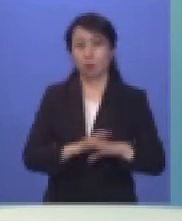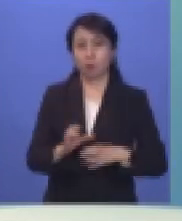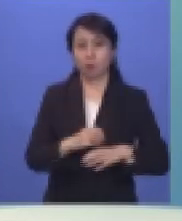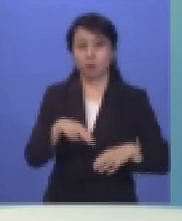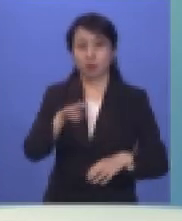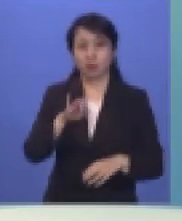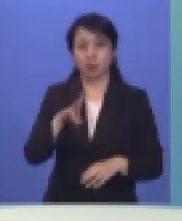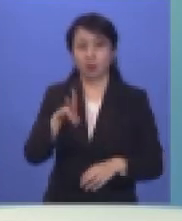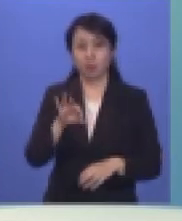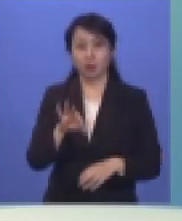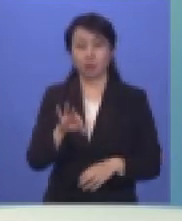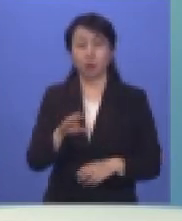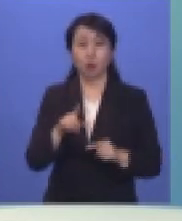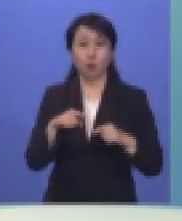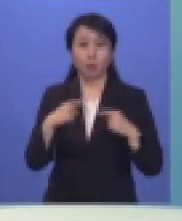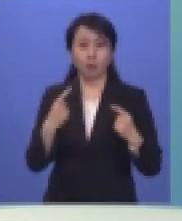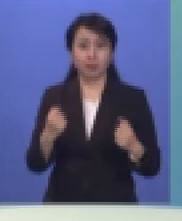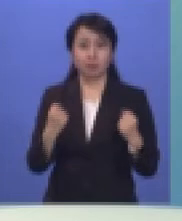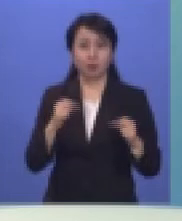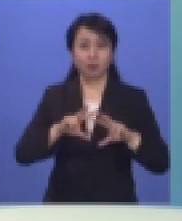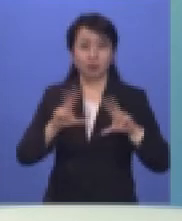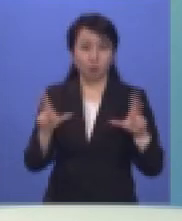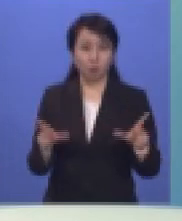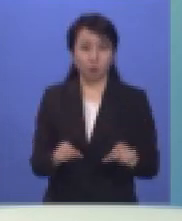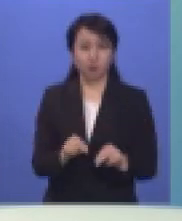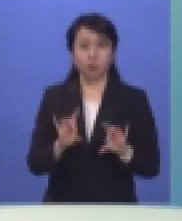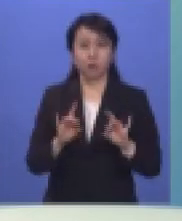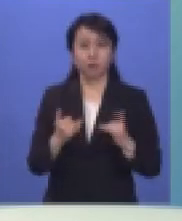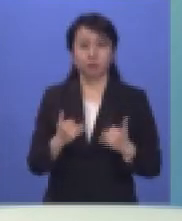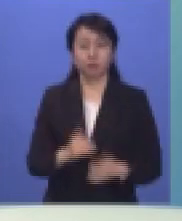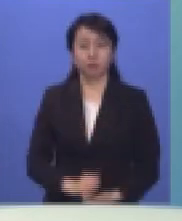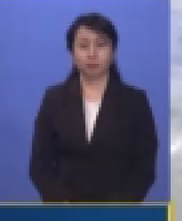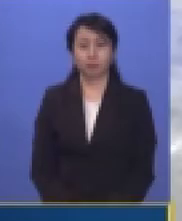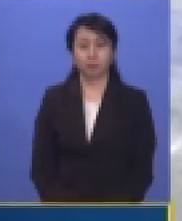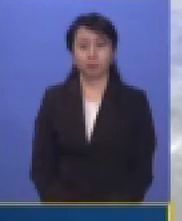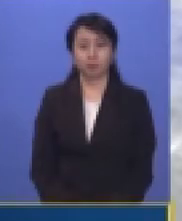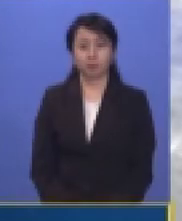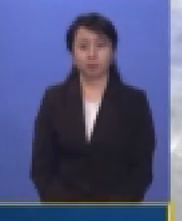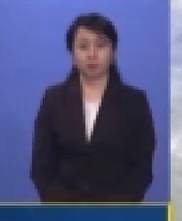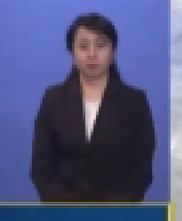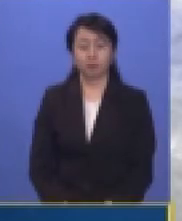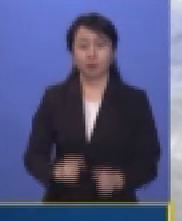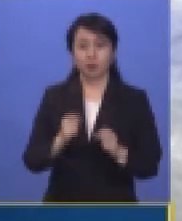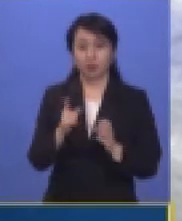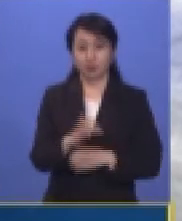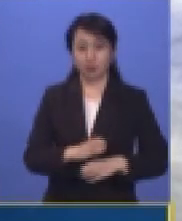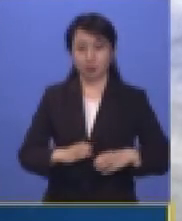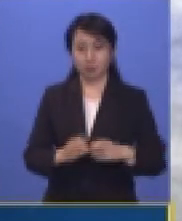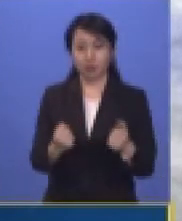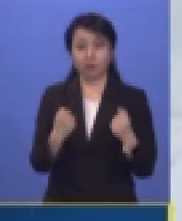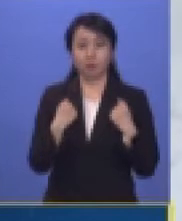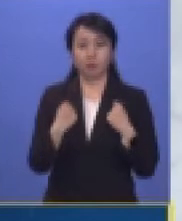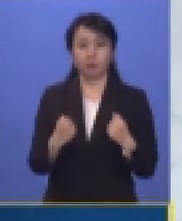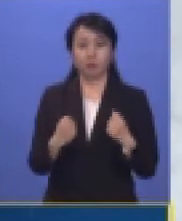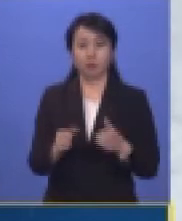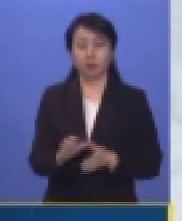физкультурно-спортивного общества «Динамо». Кому улыбнулась спортивная удача, вы узнаете далее. 11 коллективов